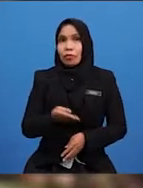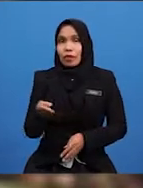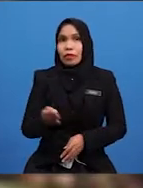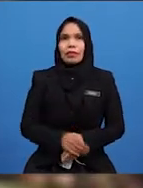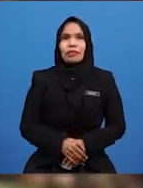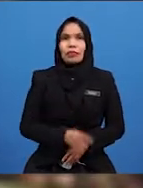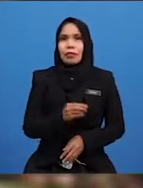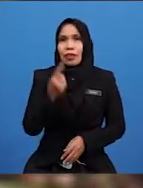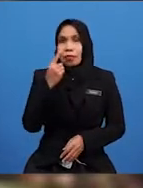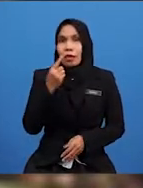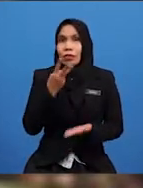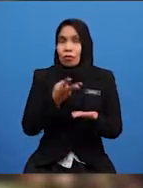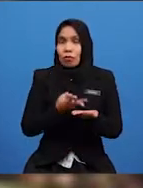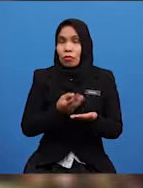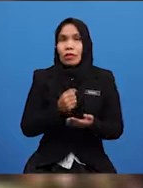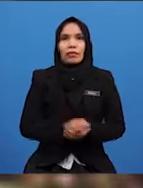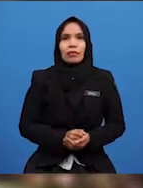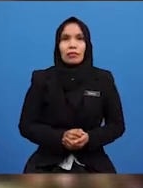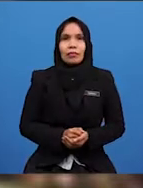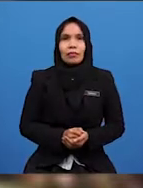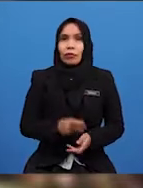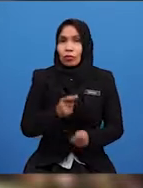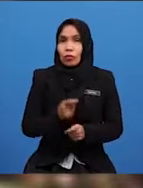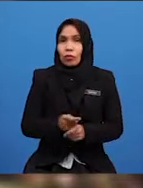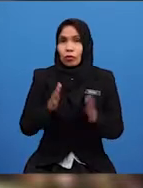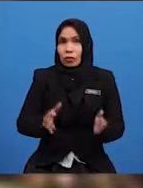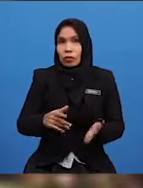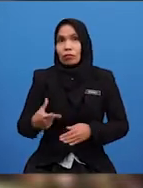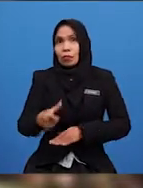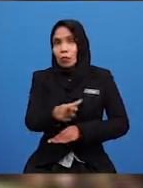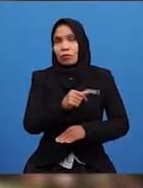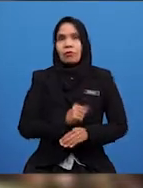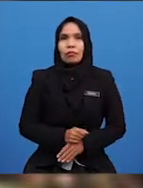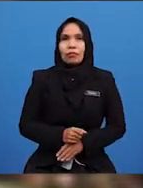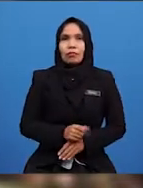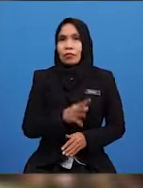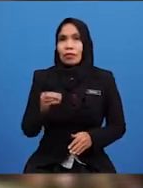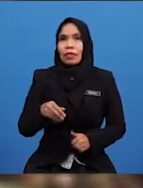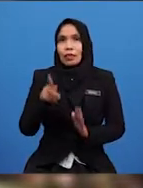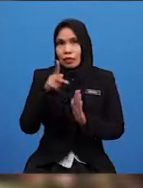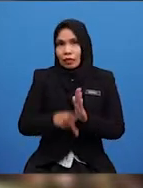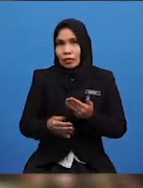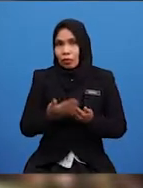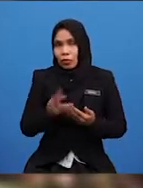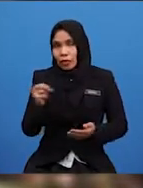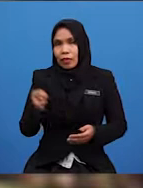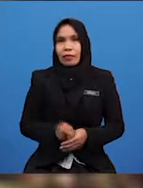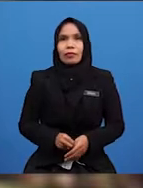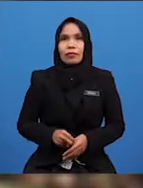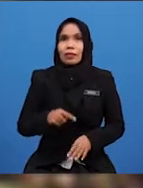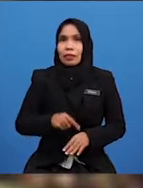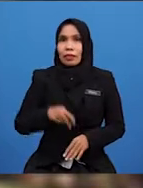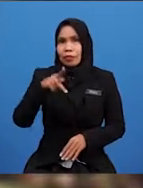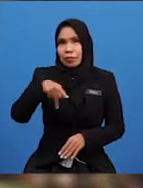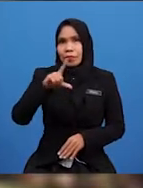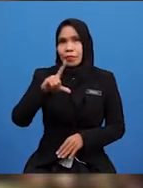wang, peranan orang laut serta kemudahan yang terdapat di Pelabuhan Melaka. Okey, murid-murid.